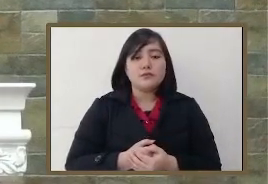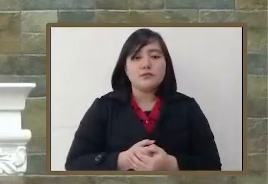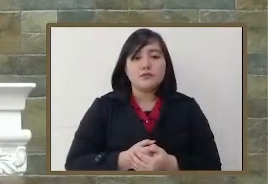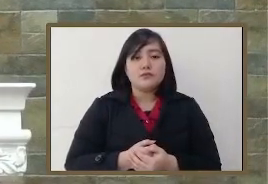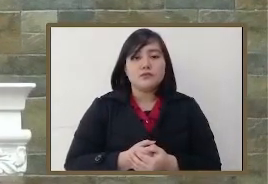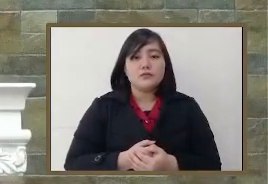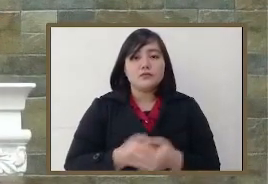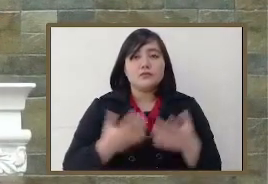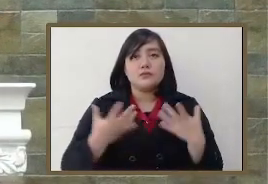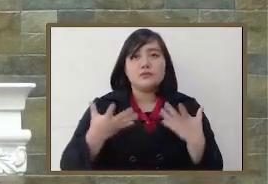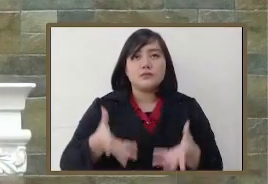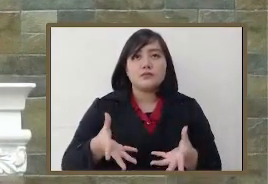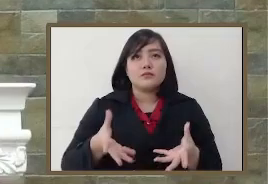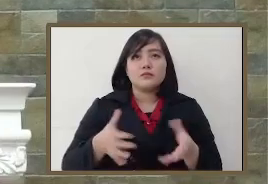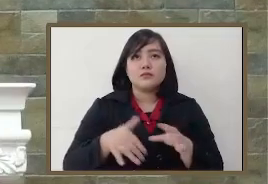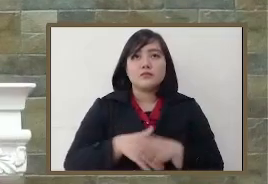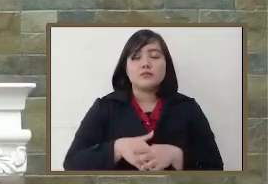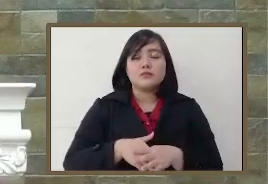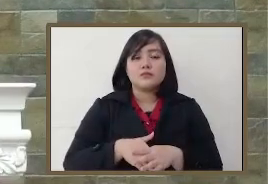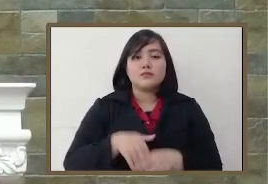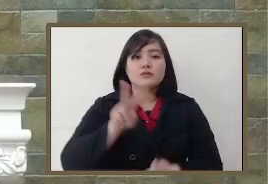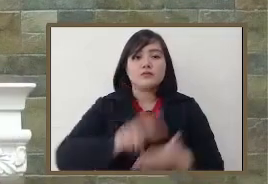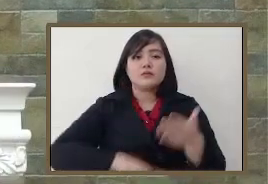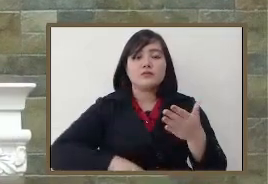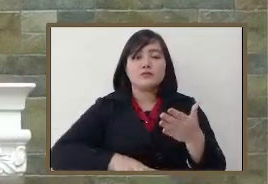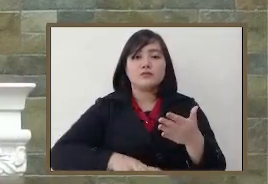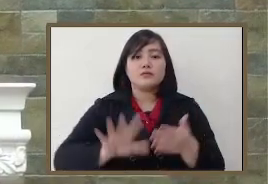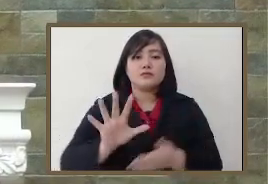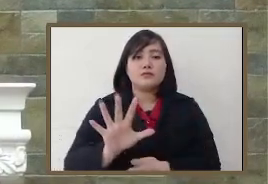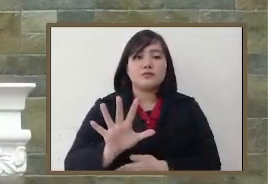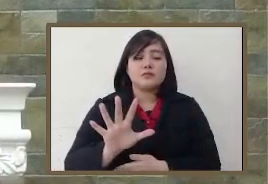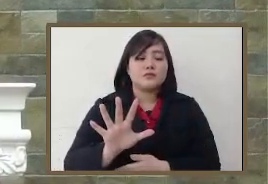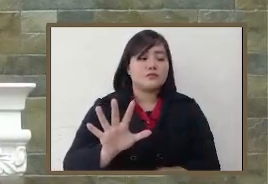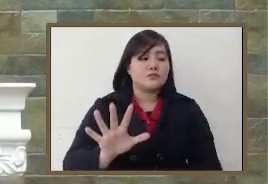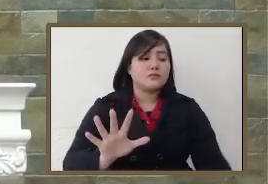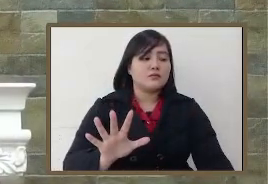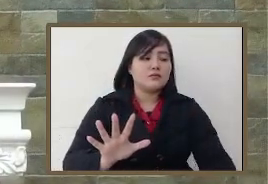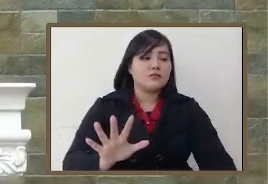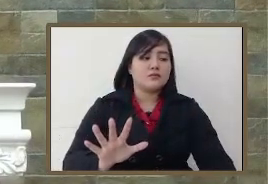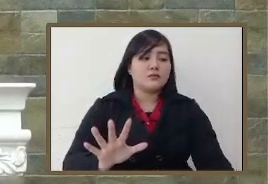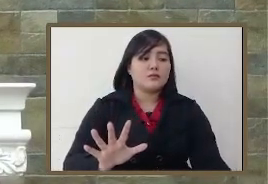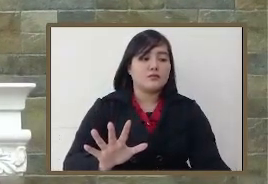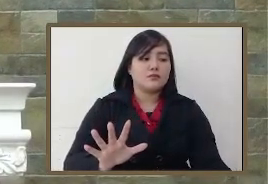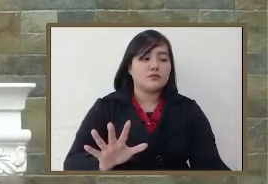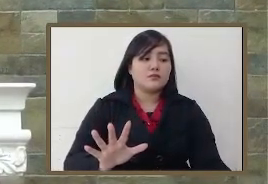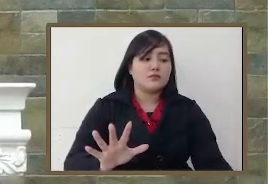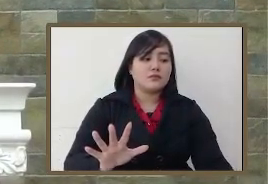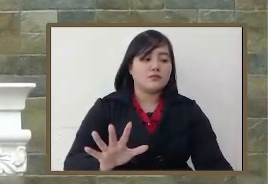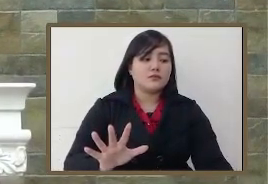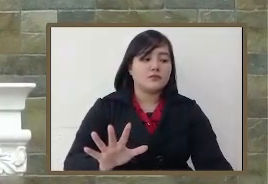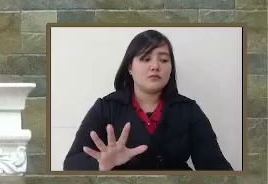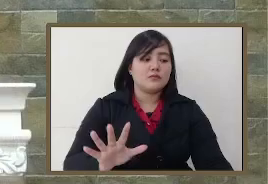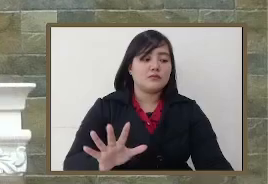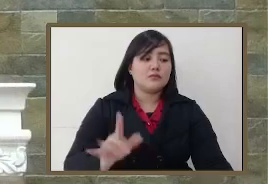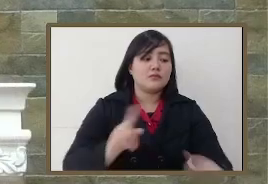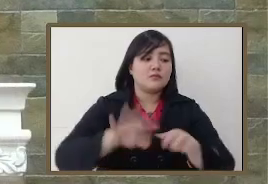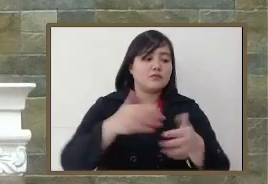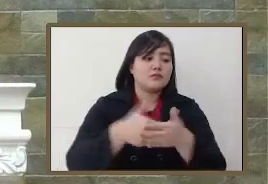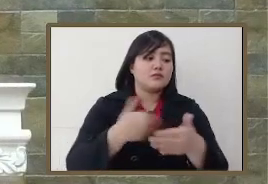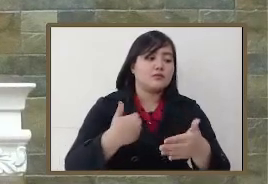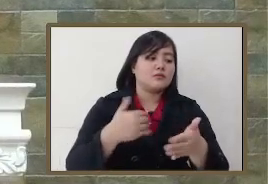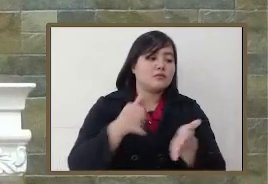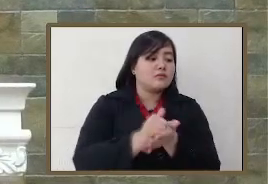dito sa verse number 5, you see that? But before that, let me remind you about